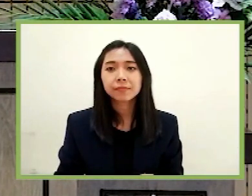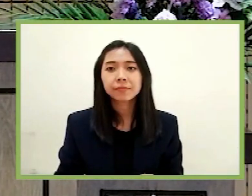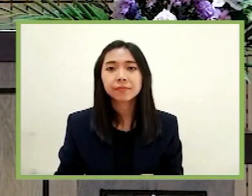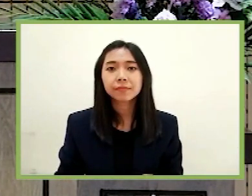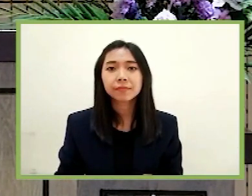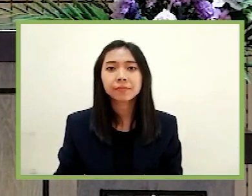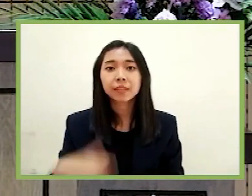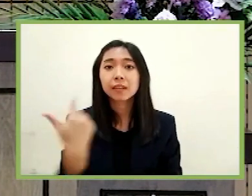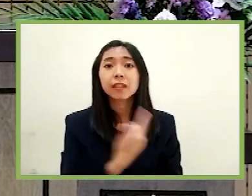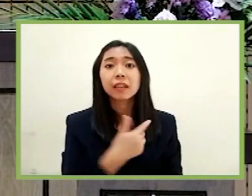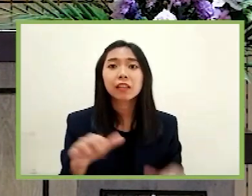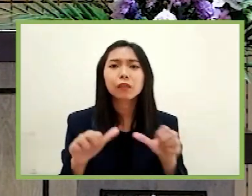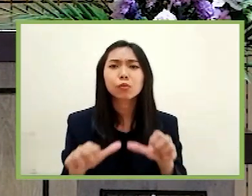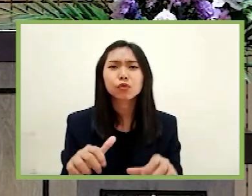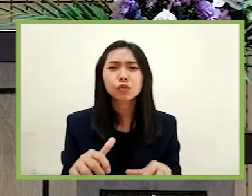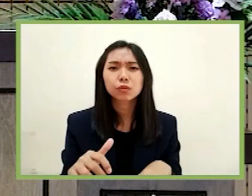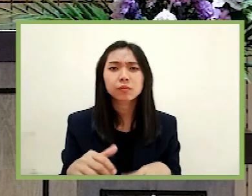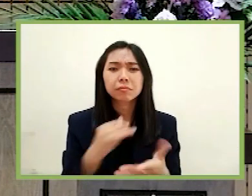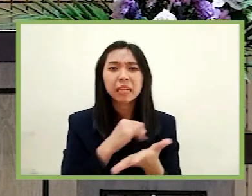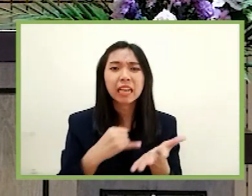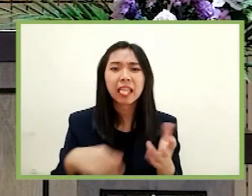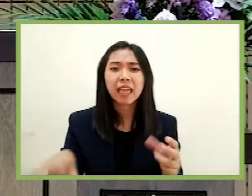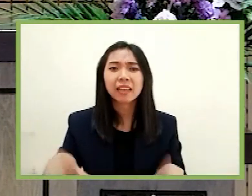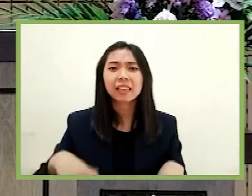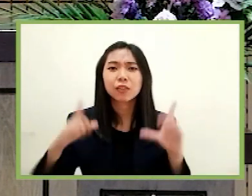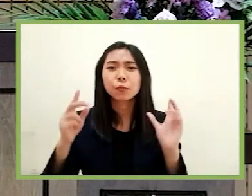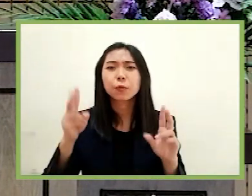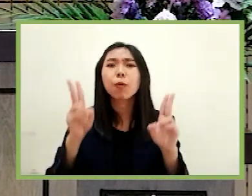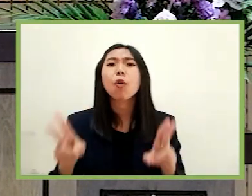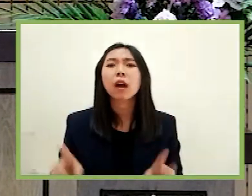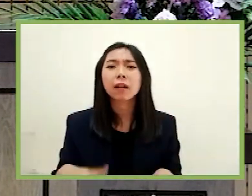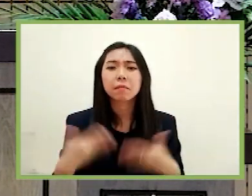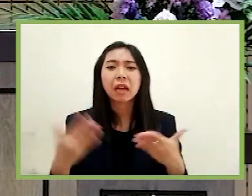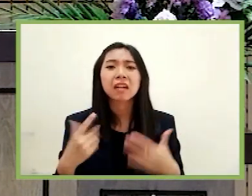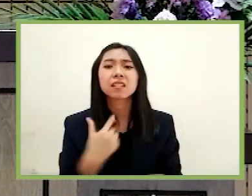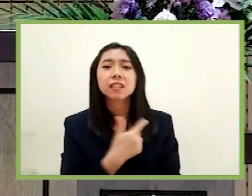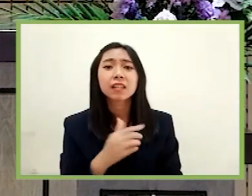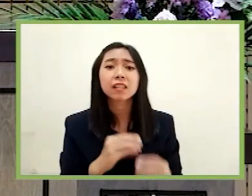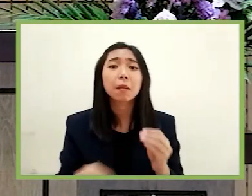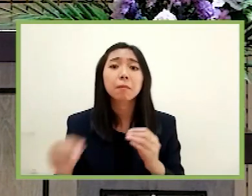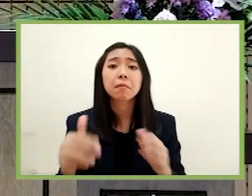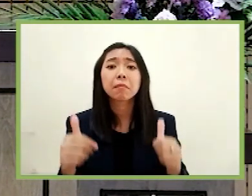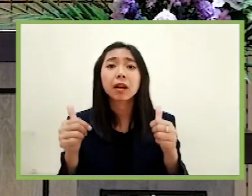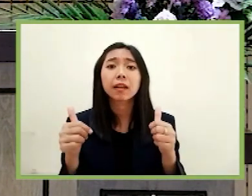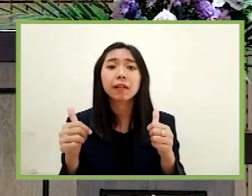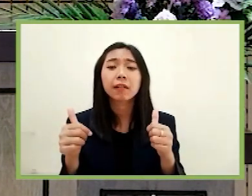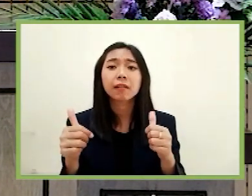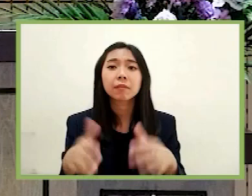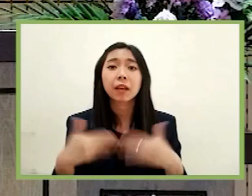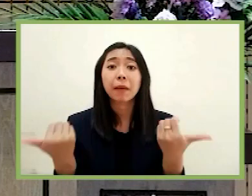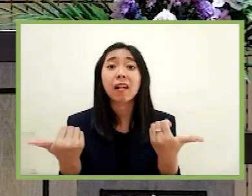kita terus menilai hidup orang lain buruk dan Kitalah yang baik Wah jadi apa